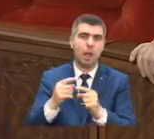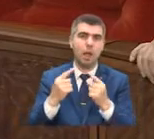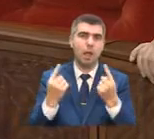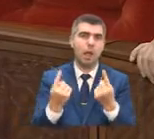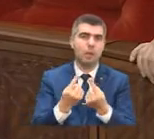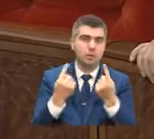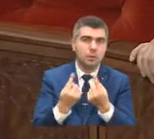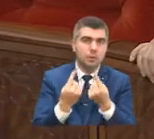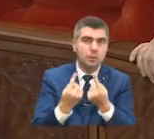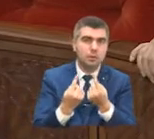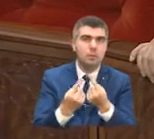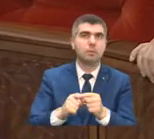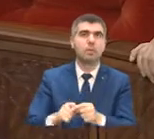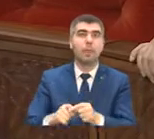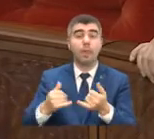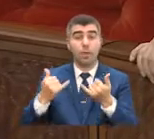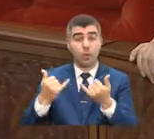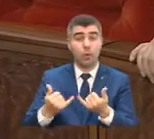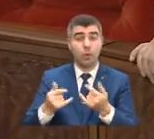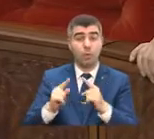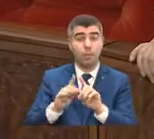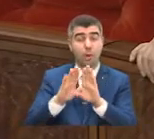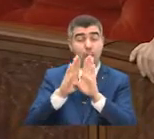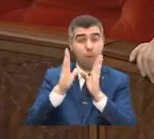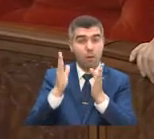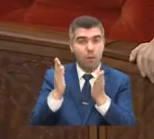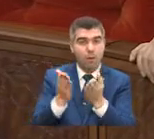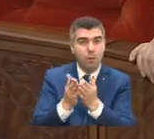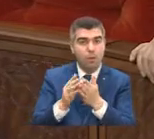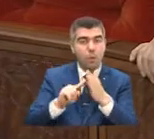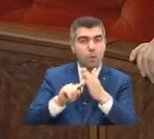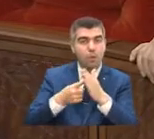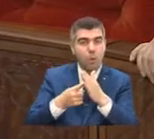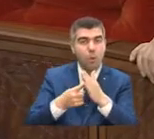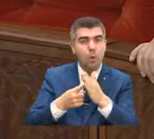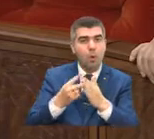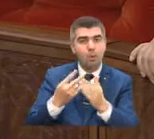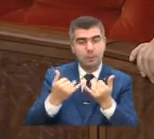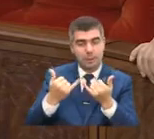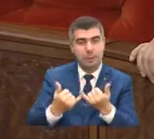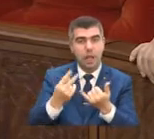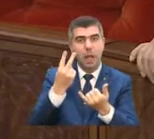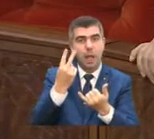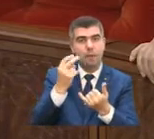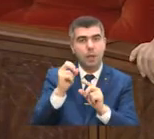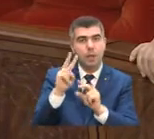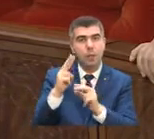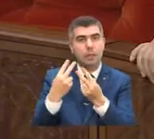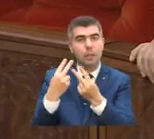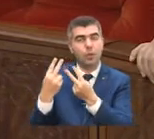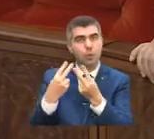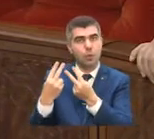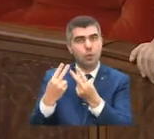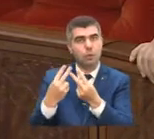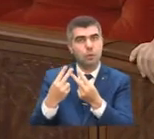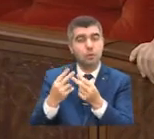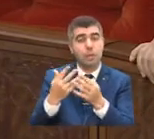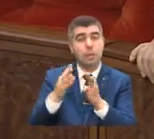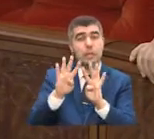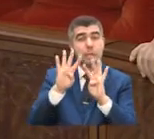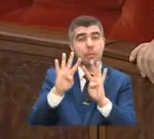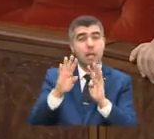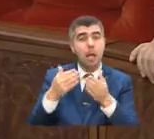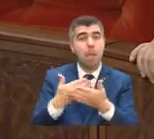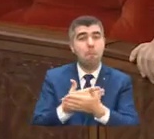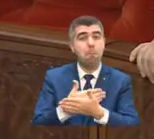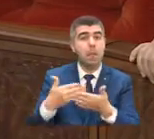كيكون الملايير اليوم حجم استثمار المكتب الوطني من الان الى 2022 فيما يتعلق بالكهرباء يصل الى 800 مليار ديال الدرهم،